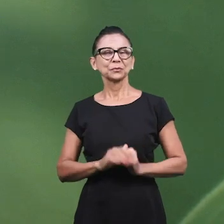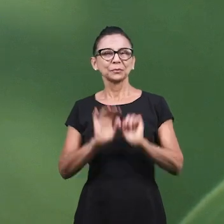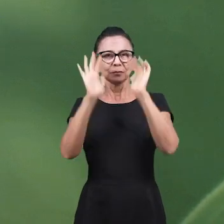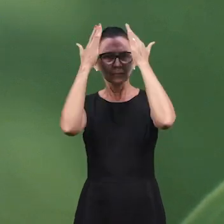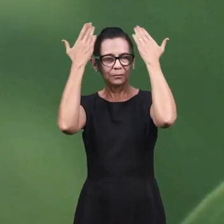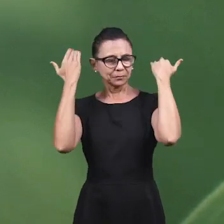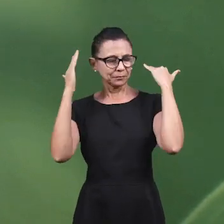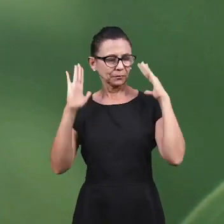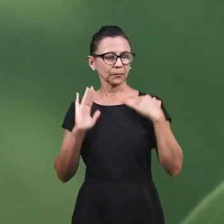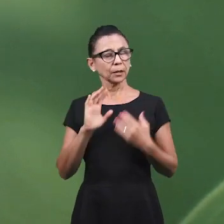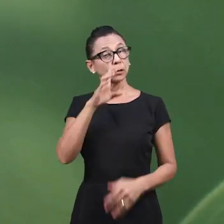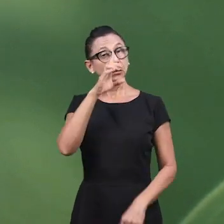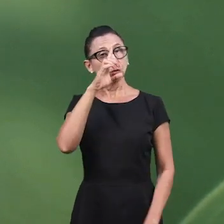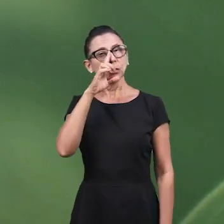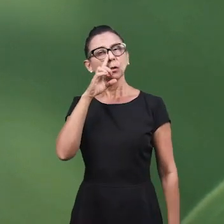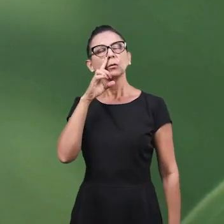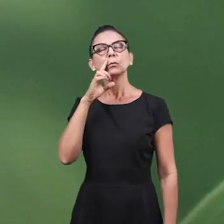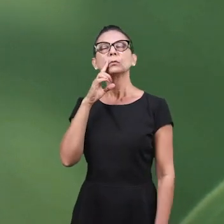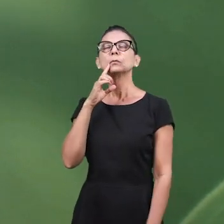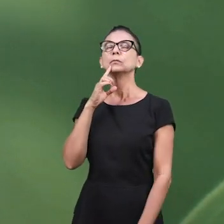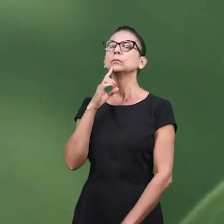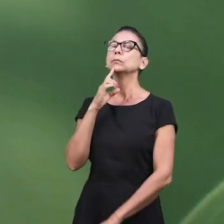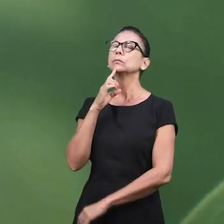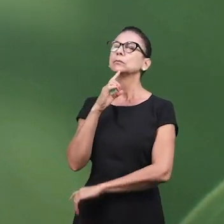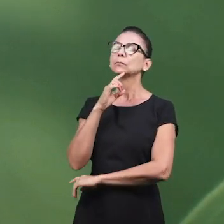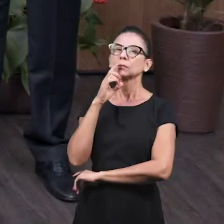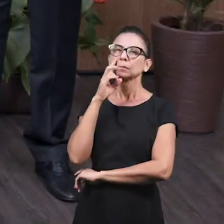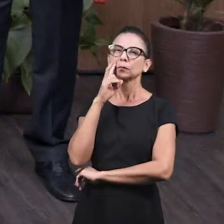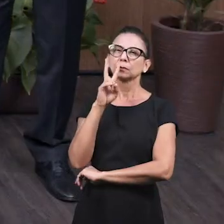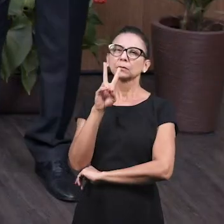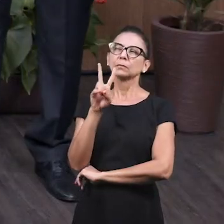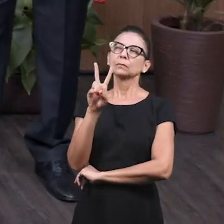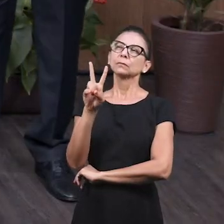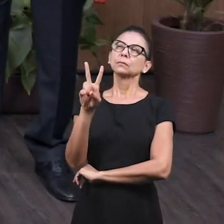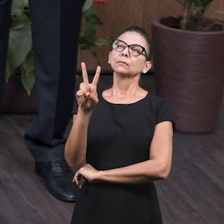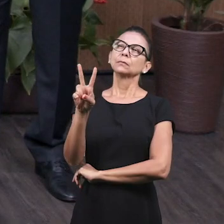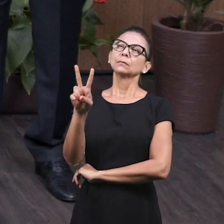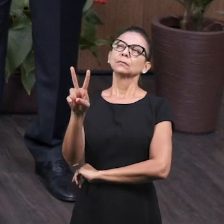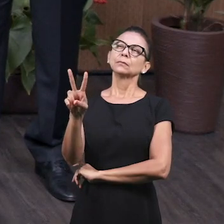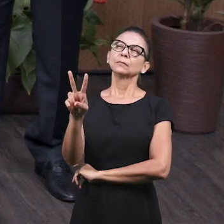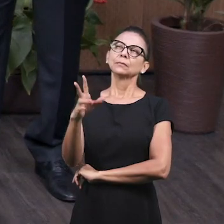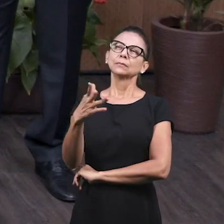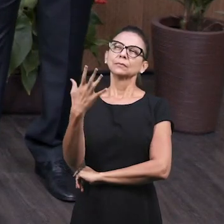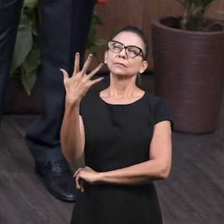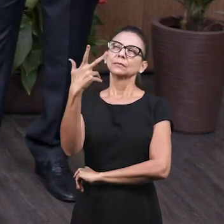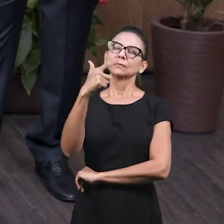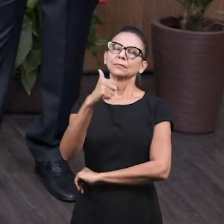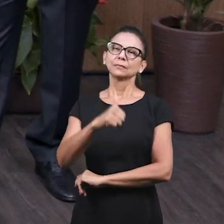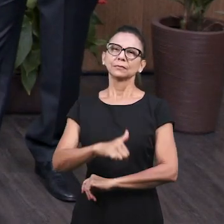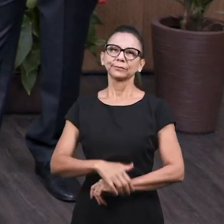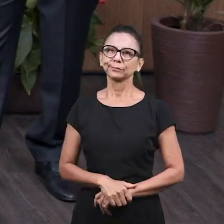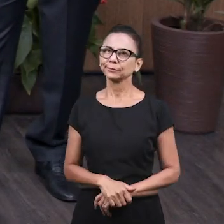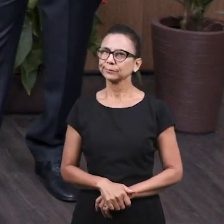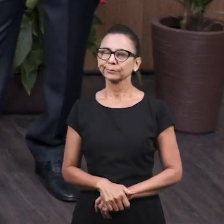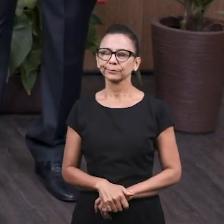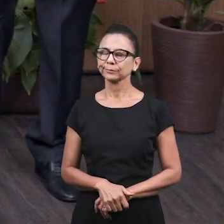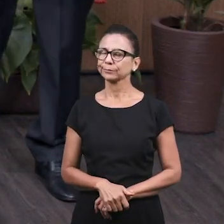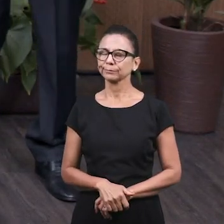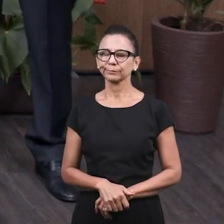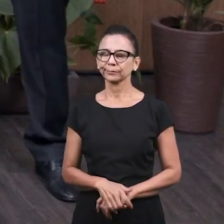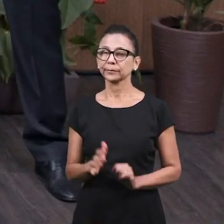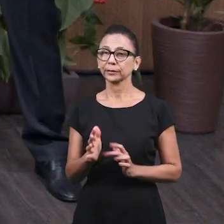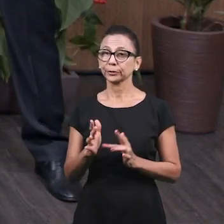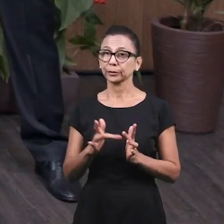Красивые глаза, длинные волосы, глаза, взгляд устремленный в горизонт. Но Господь Иисус, он